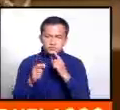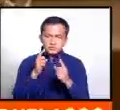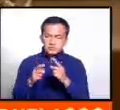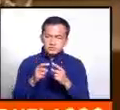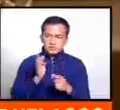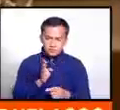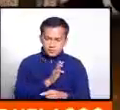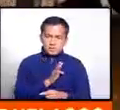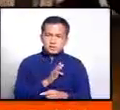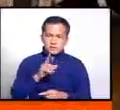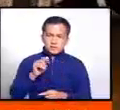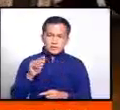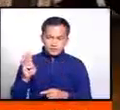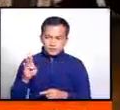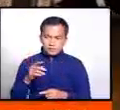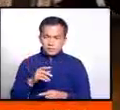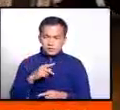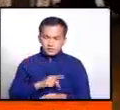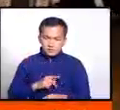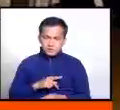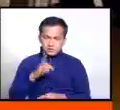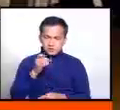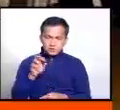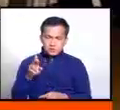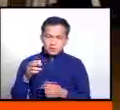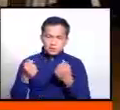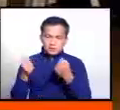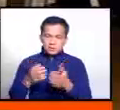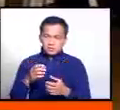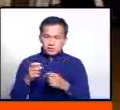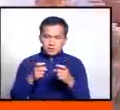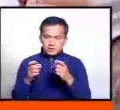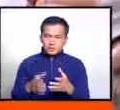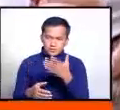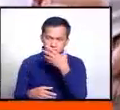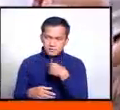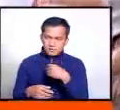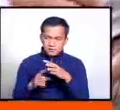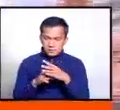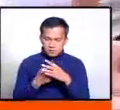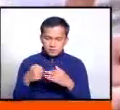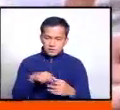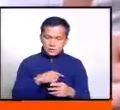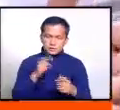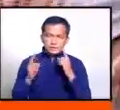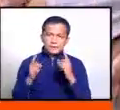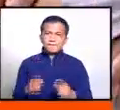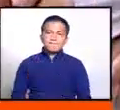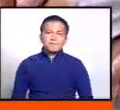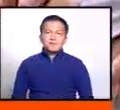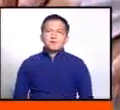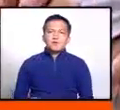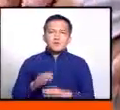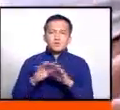ng LTFRB. Pakiusap ng DOTR sa mga driver at operator. Napakagandang umpisahan natin sa dialogue. Huwag